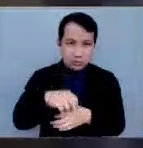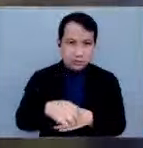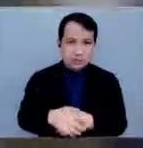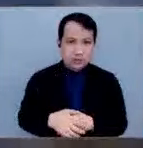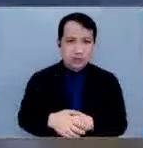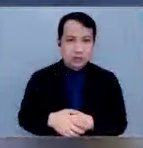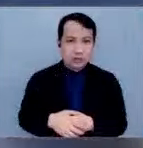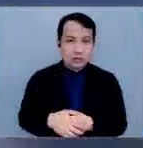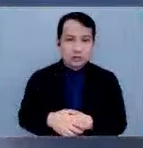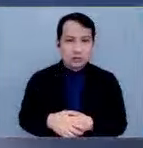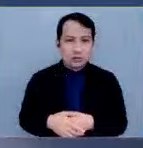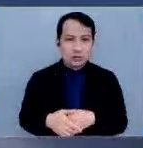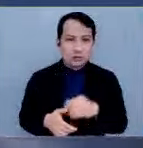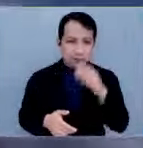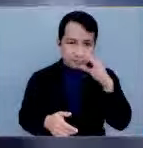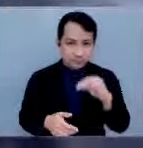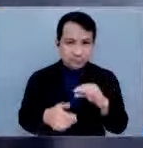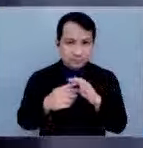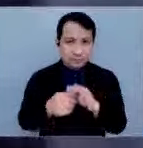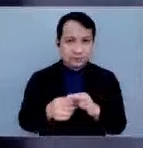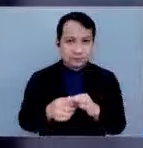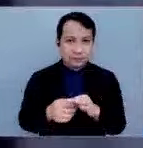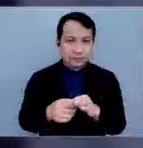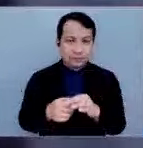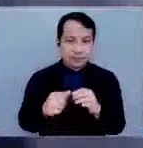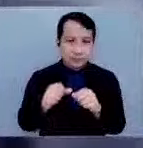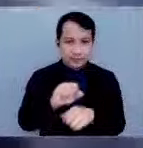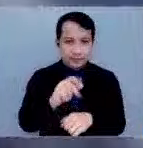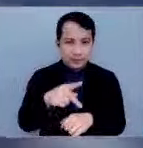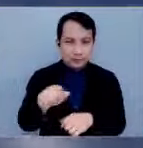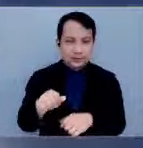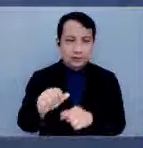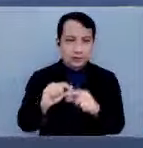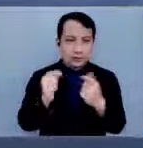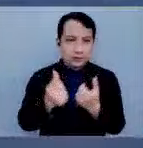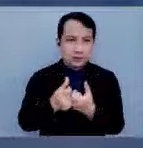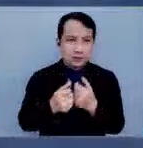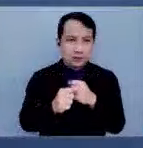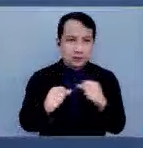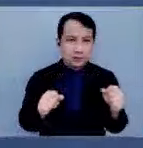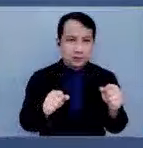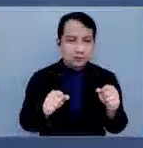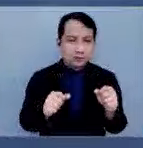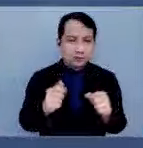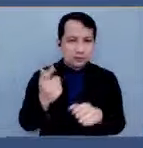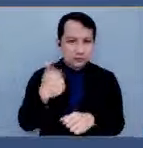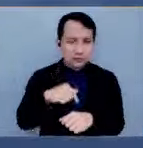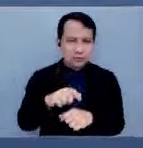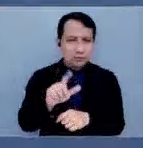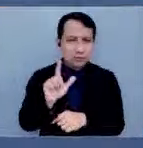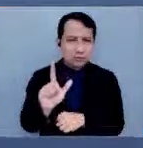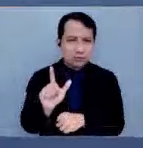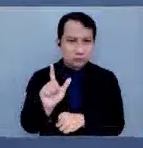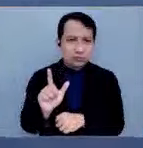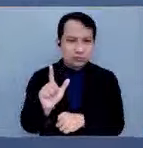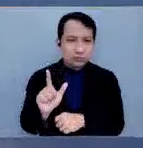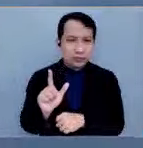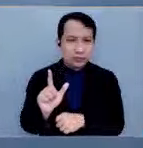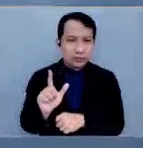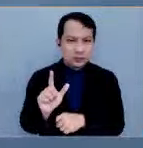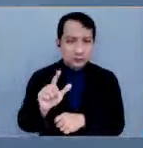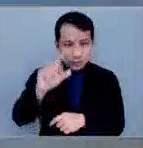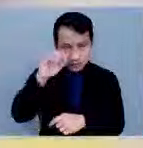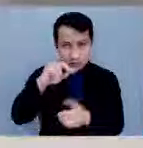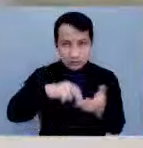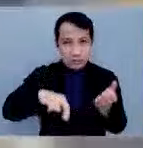inakyat na ng mga lalaki ang cargo ship ayon sa isang maritime security firm. Mahigit 20 armadong lalaki ang sumampa sa